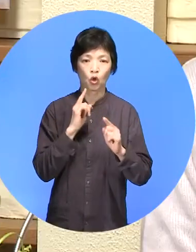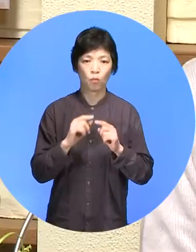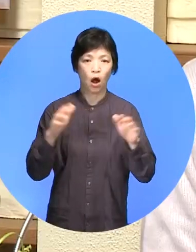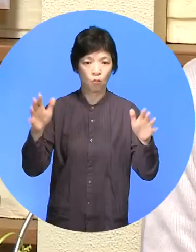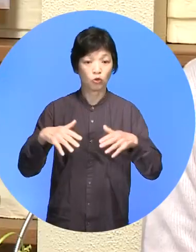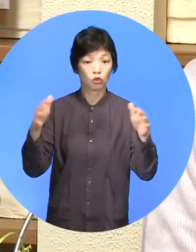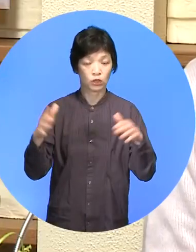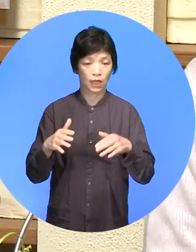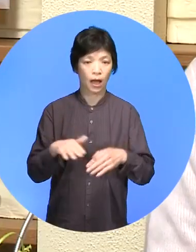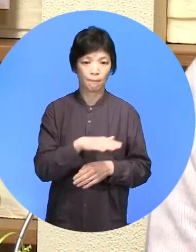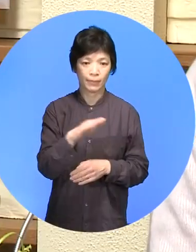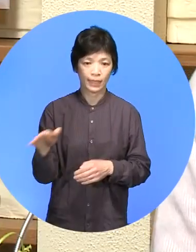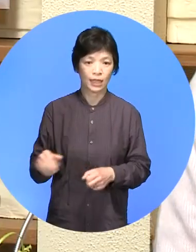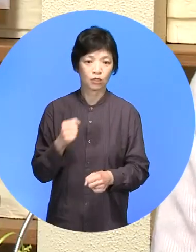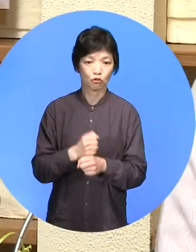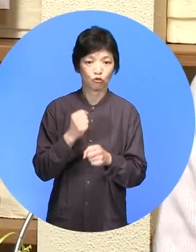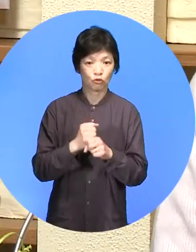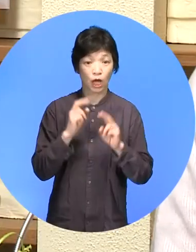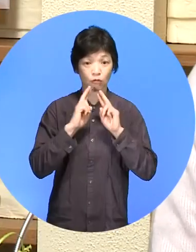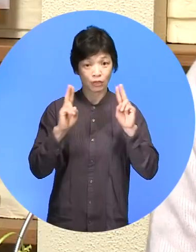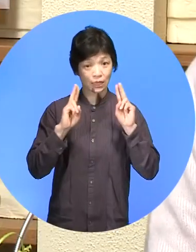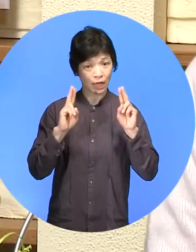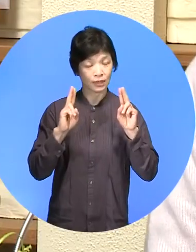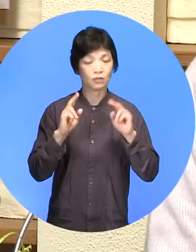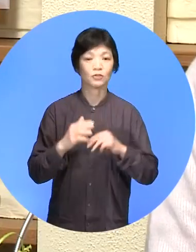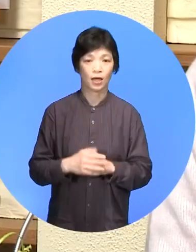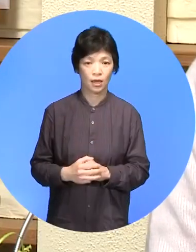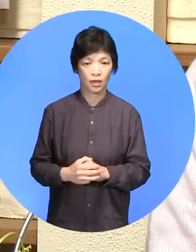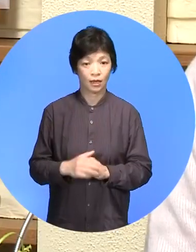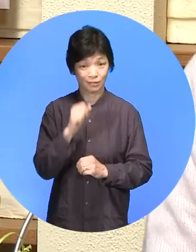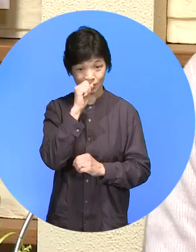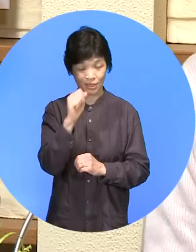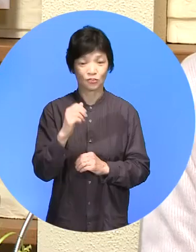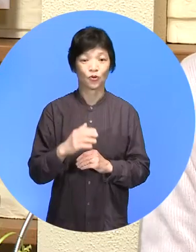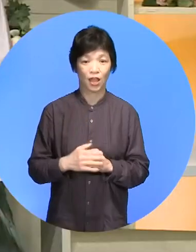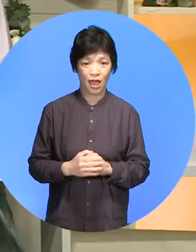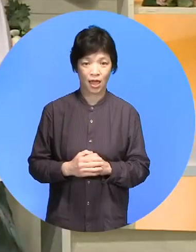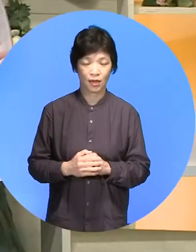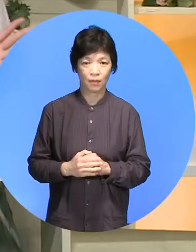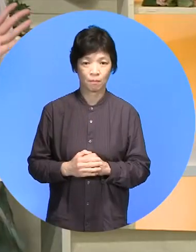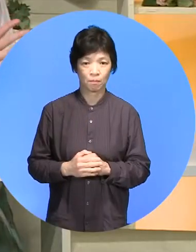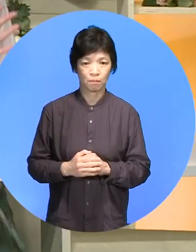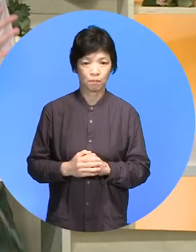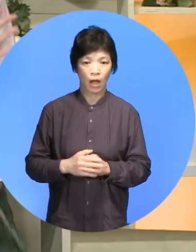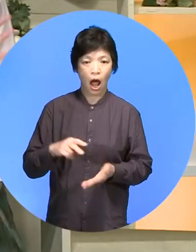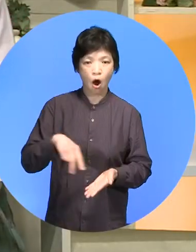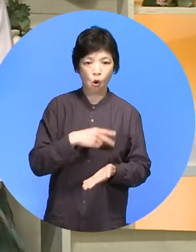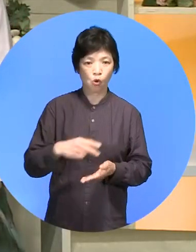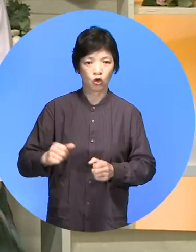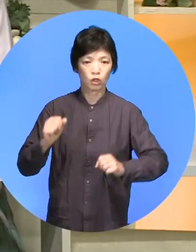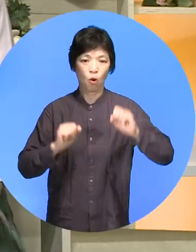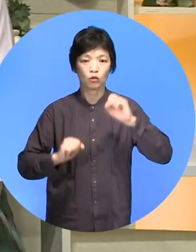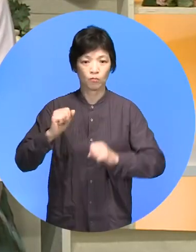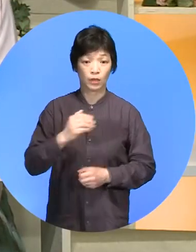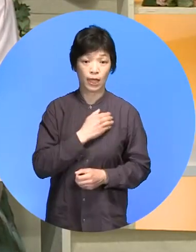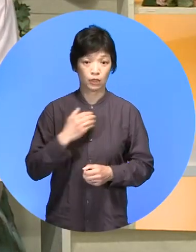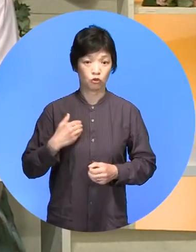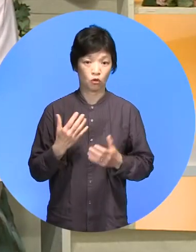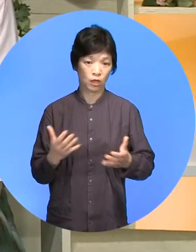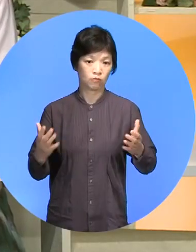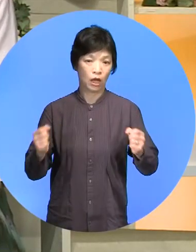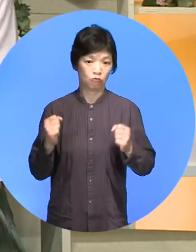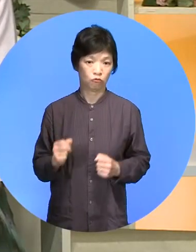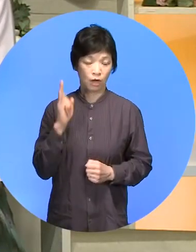はい、 みんなで作った歌なんですよね、あれはね、 はいはい、 だからあれも本当になんかいいですよね。 そうですよね、うん、あのちなみに踊りの振り付けも踊れる方が多いみたい